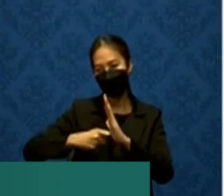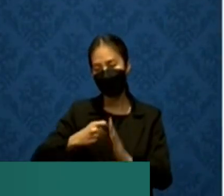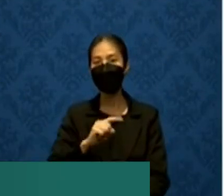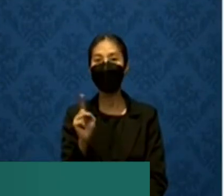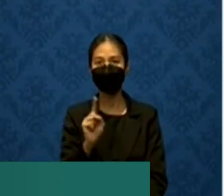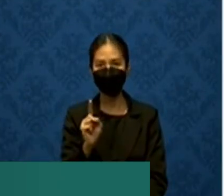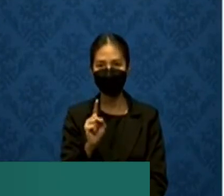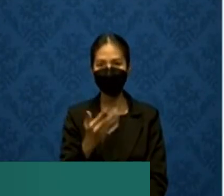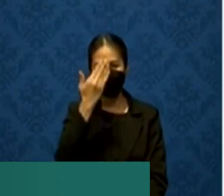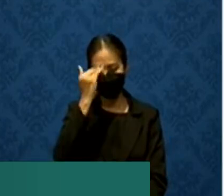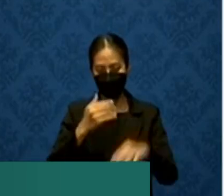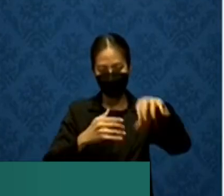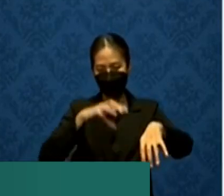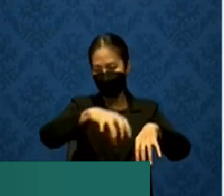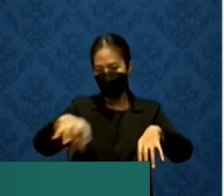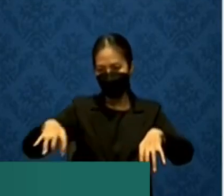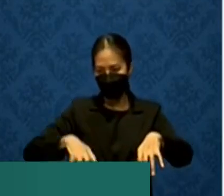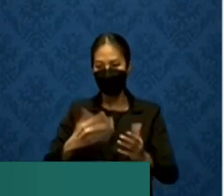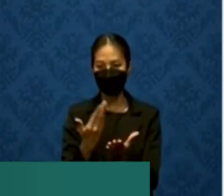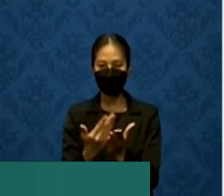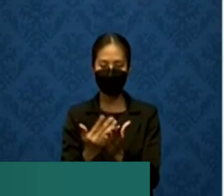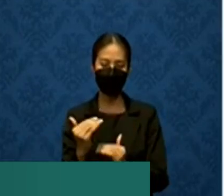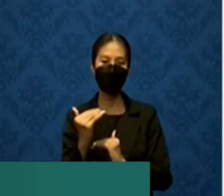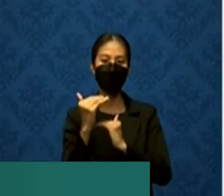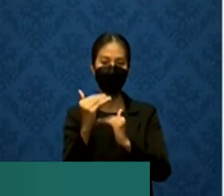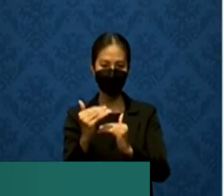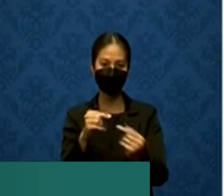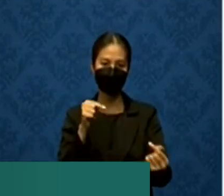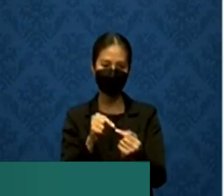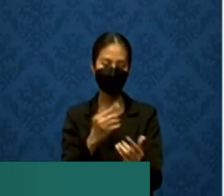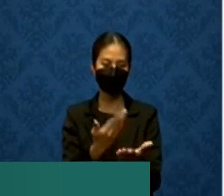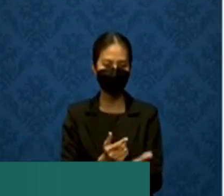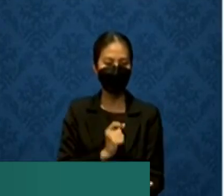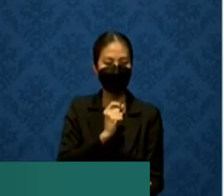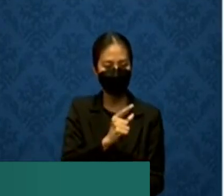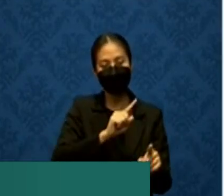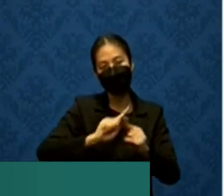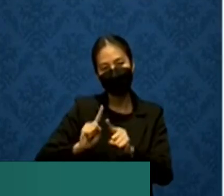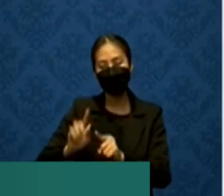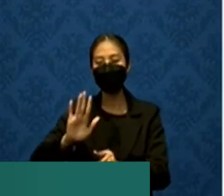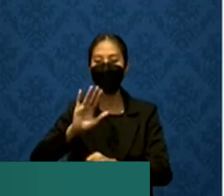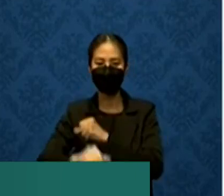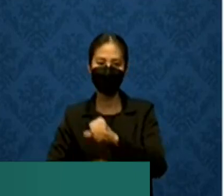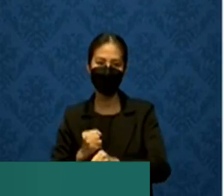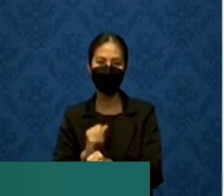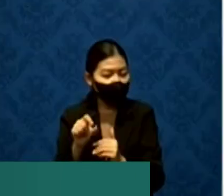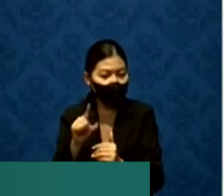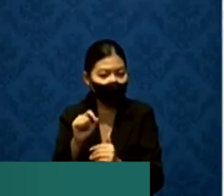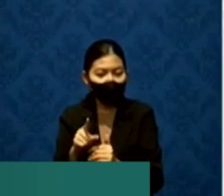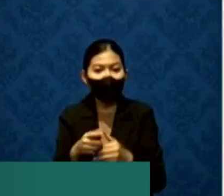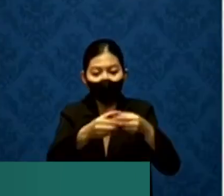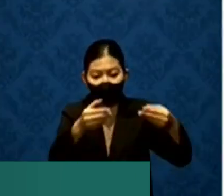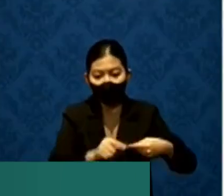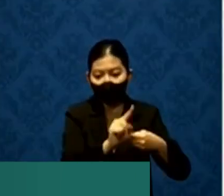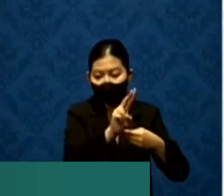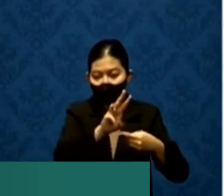ส่วนเกินหรือเป็นงบที่ยังไม่จำเป็นในขณะนี้เนื่องจากว่าเวลาเราพิจารณาในชั้นกรรมธิการเนี่ยมันจะมีร